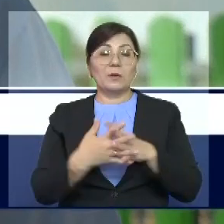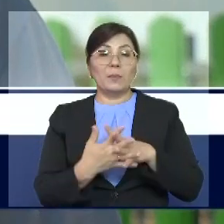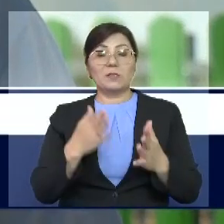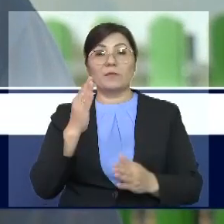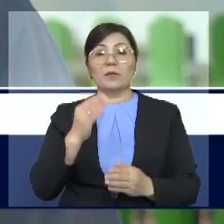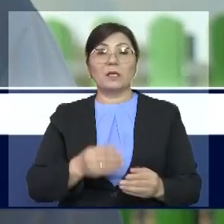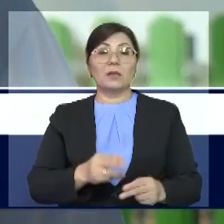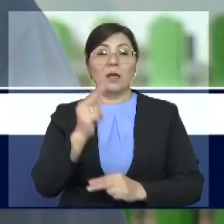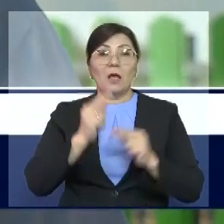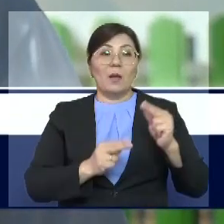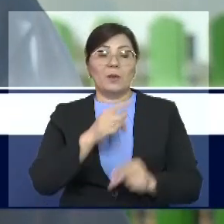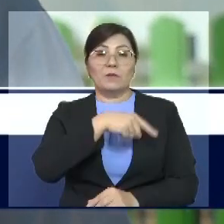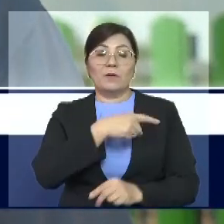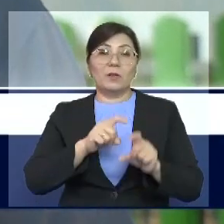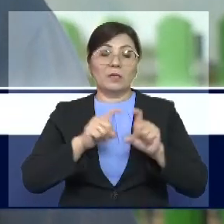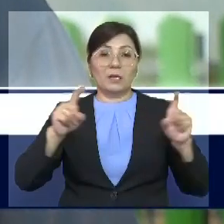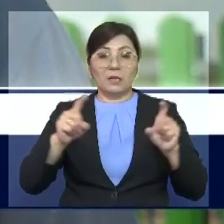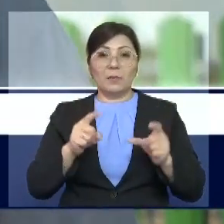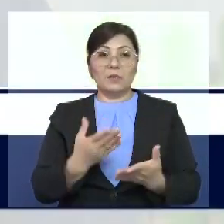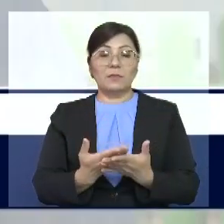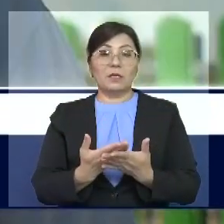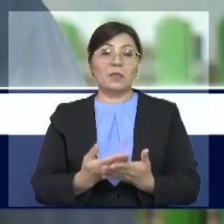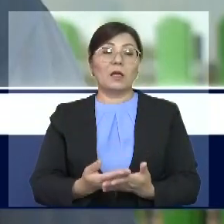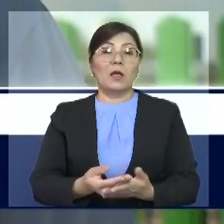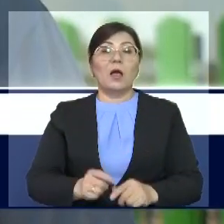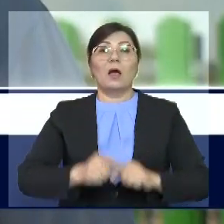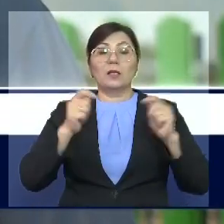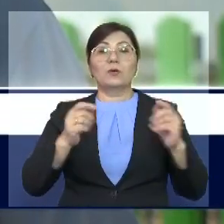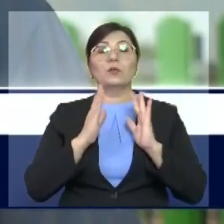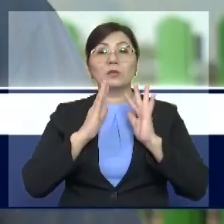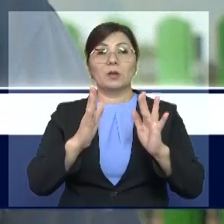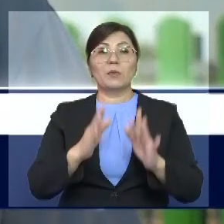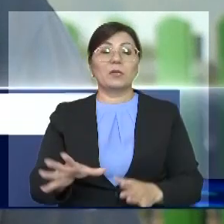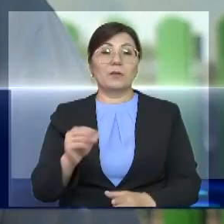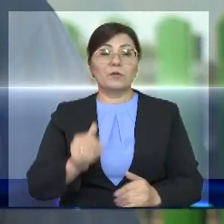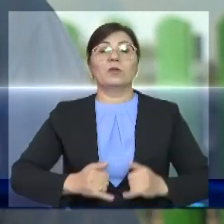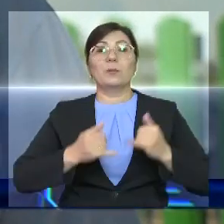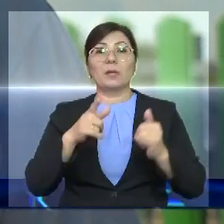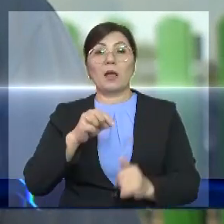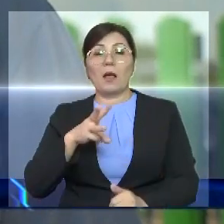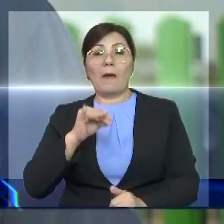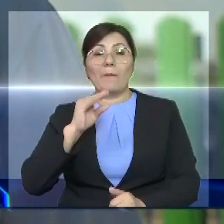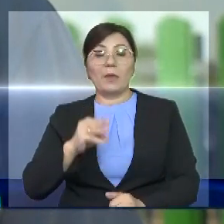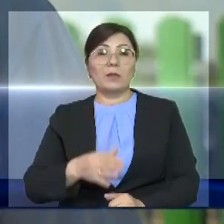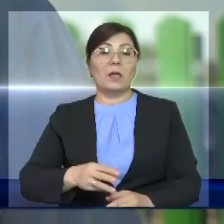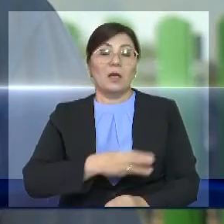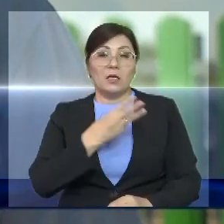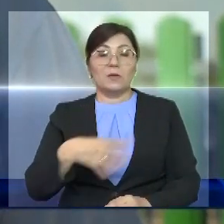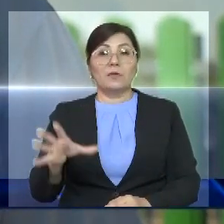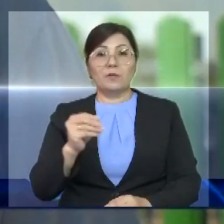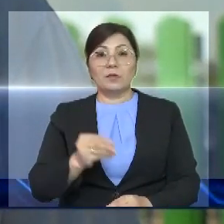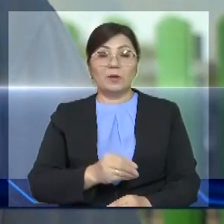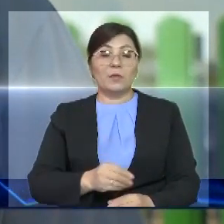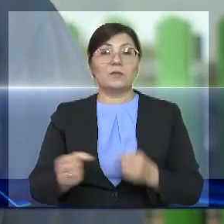построили медицинский пункт, который отвечает всем современным требованиям. Также скоро откроется парк. Все это благодаря Хамиту Утиулы. Желаю ему всего самого